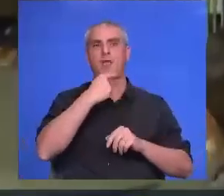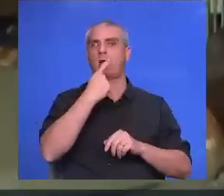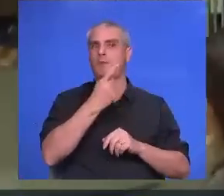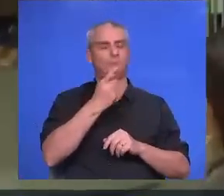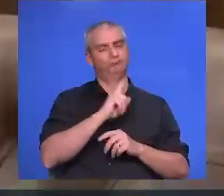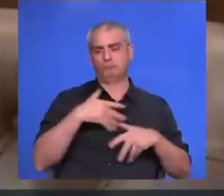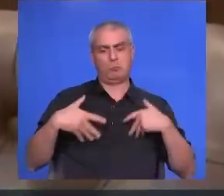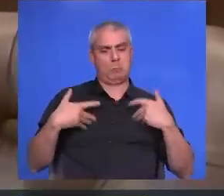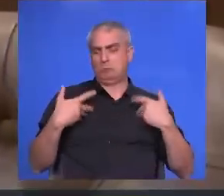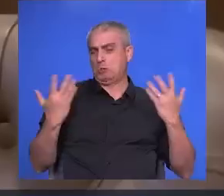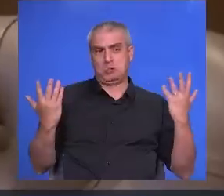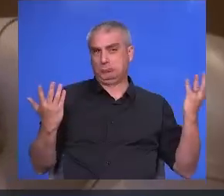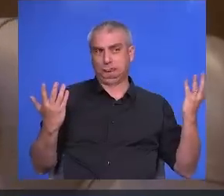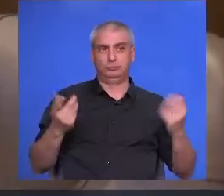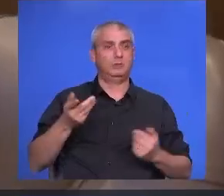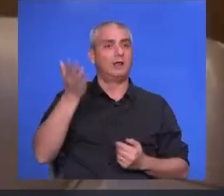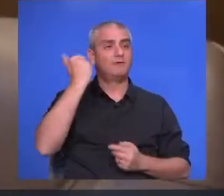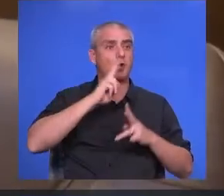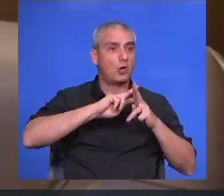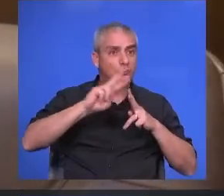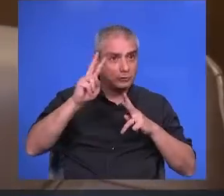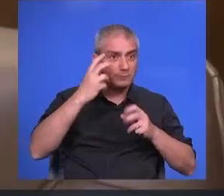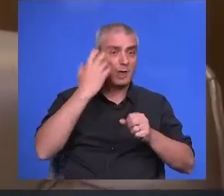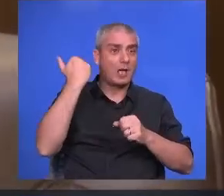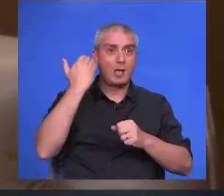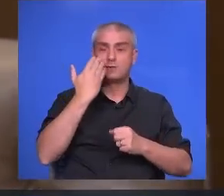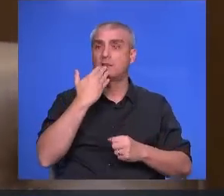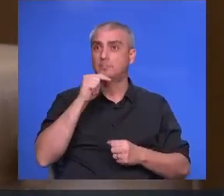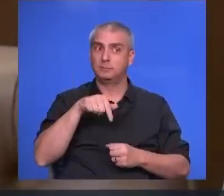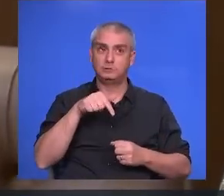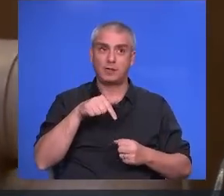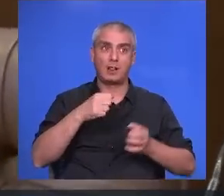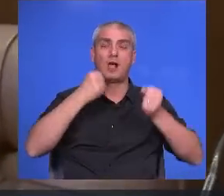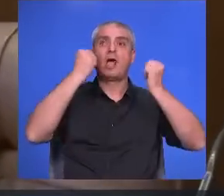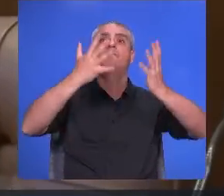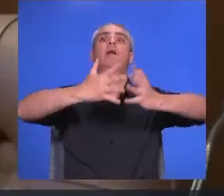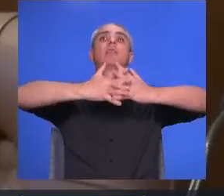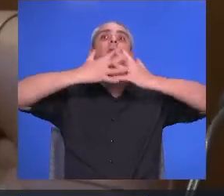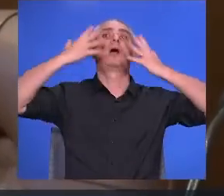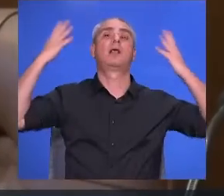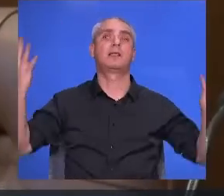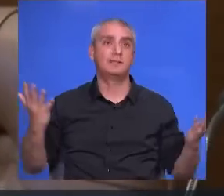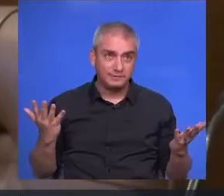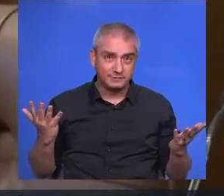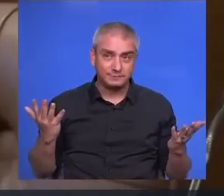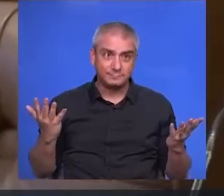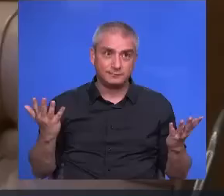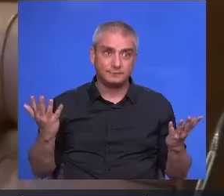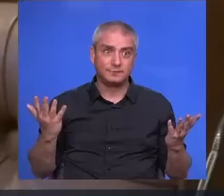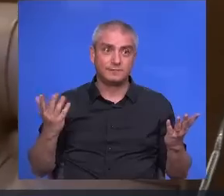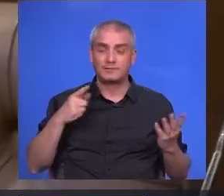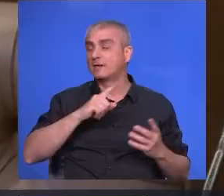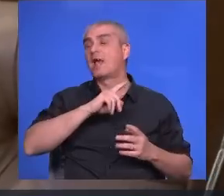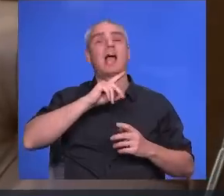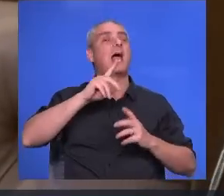הוא לא מתרגש. לפני חודשיים התקמה בישראל הפגנה ענקית. אין